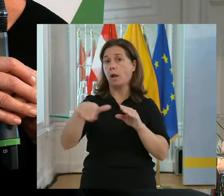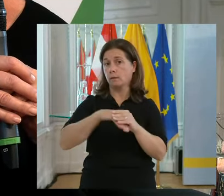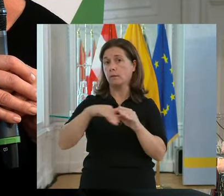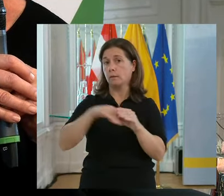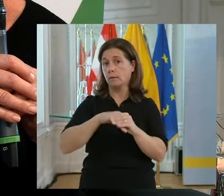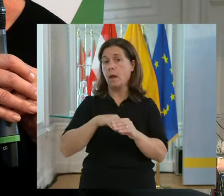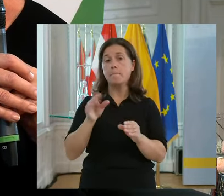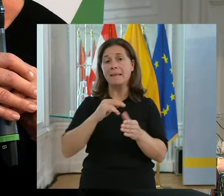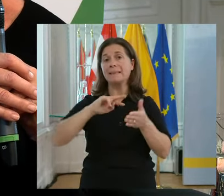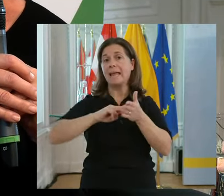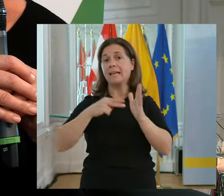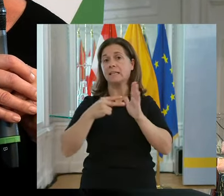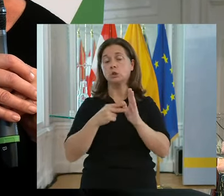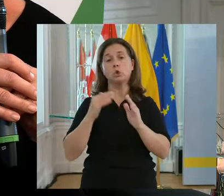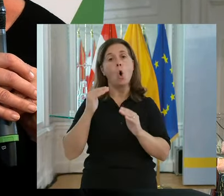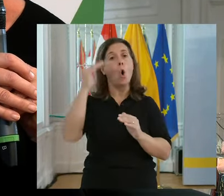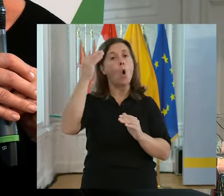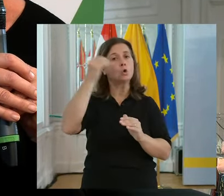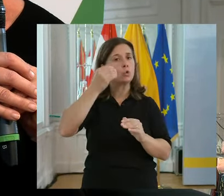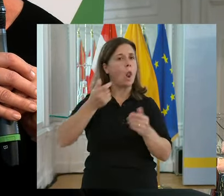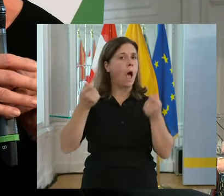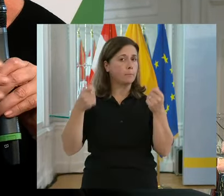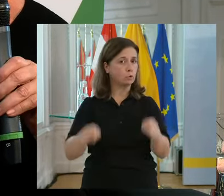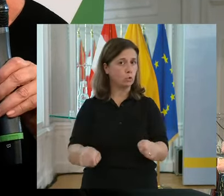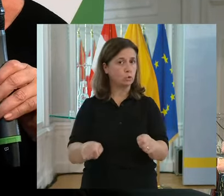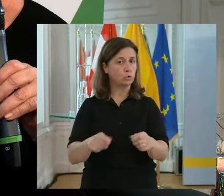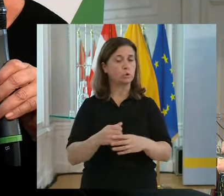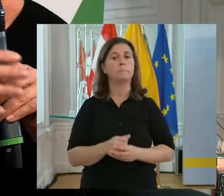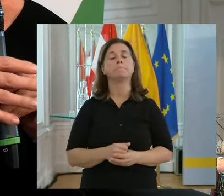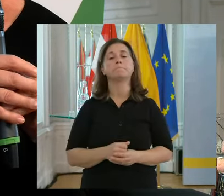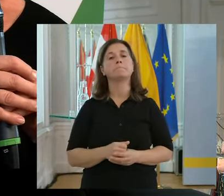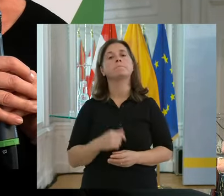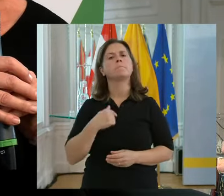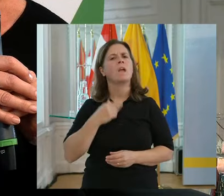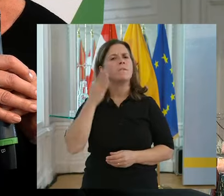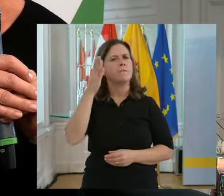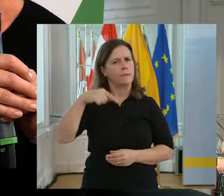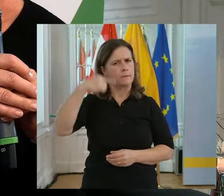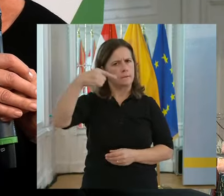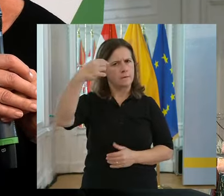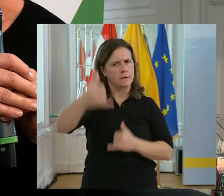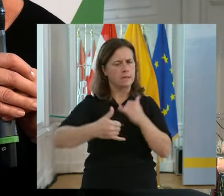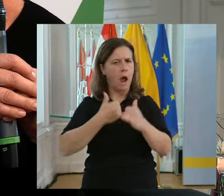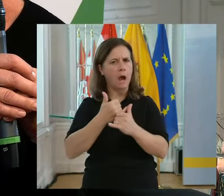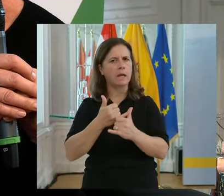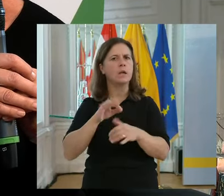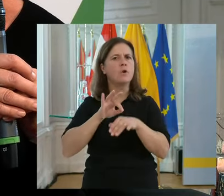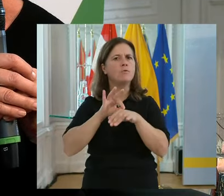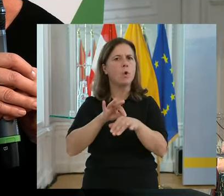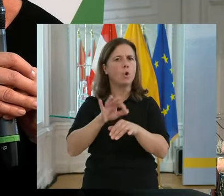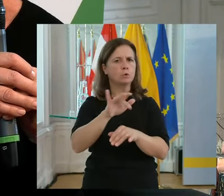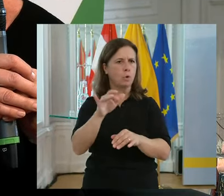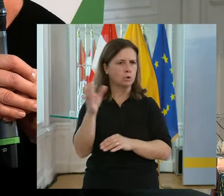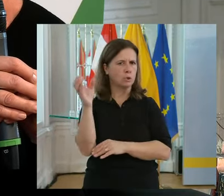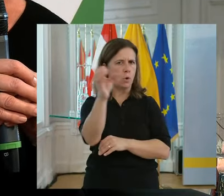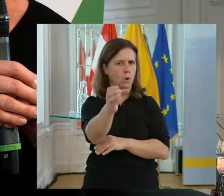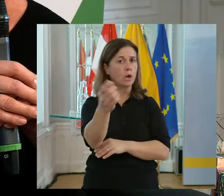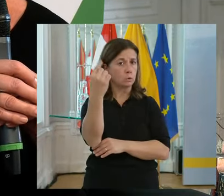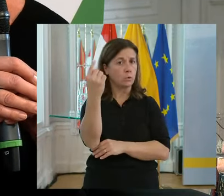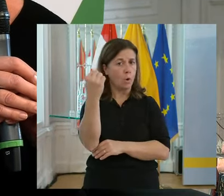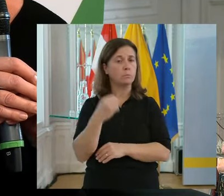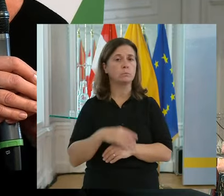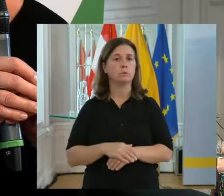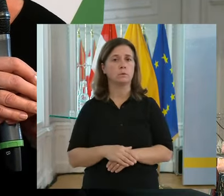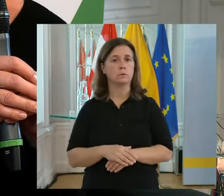mit technischem Hochschulabschluss. Die werden auch in den nächsten Jahren dann in Führungspositionen kommen. Dafür,